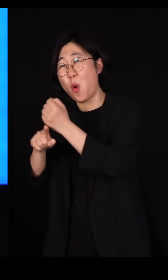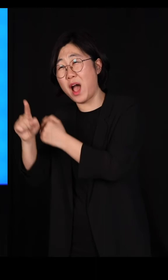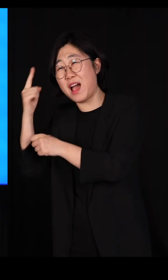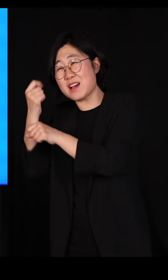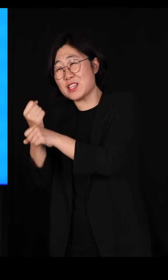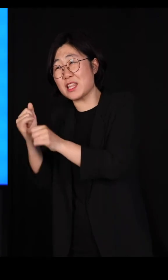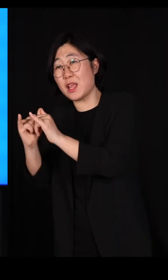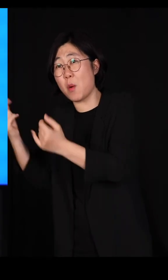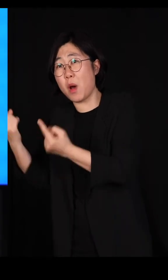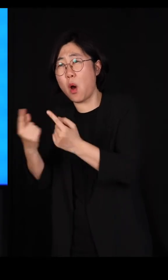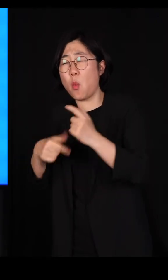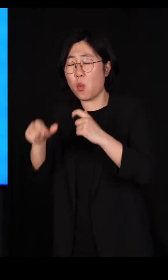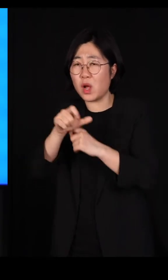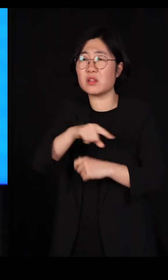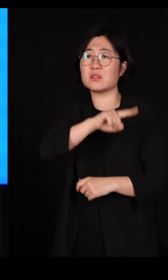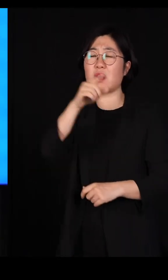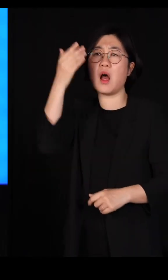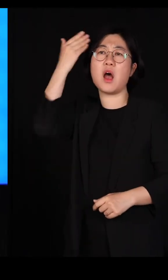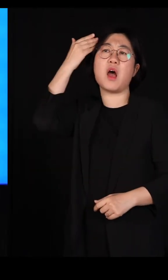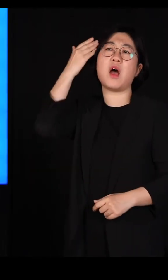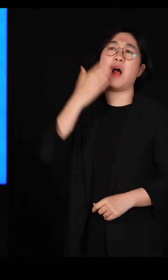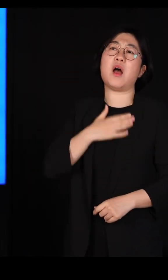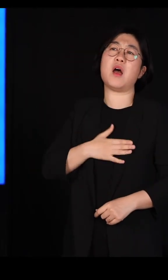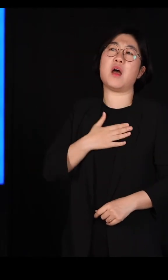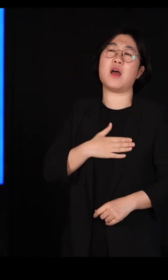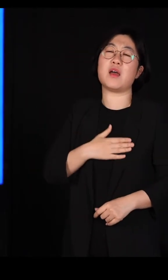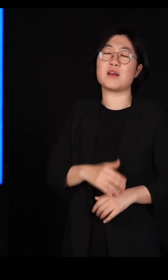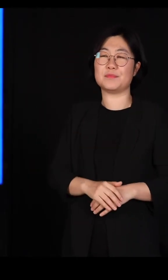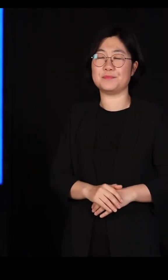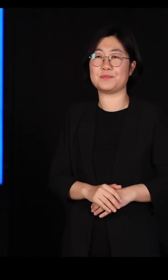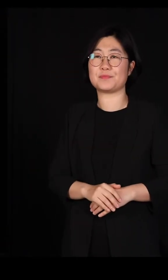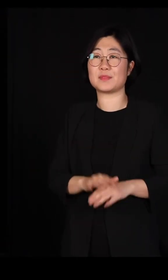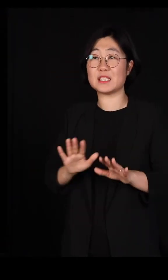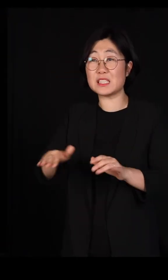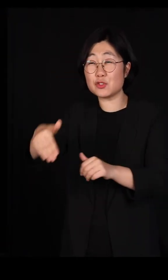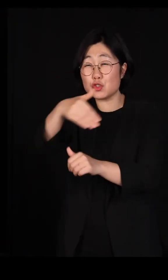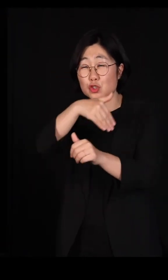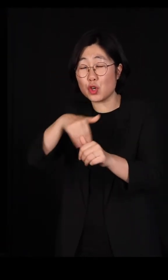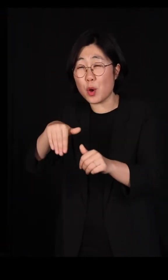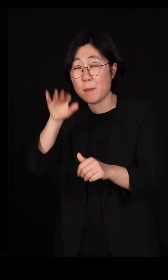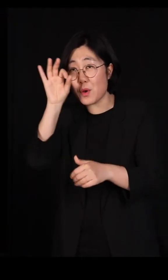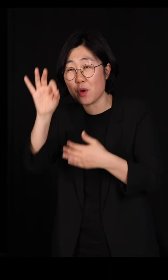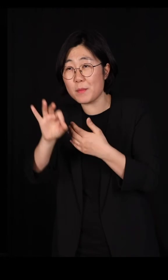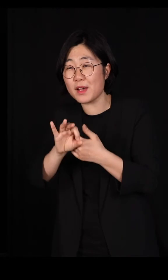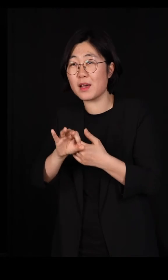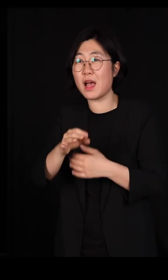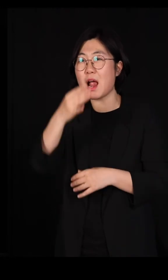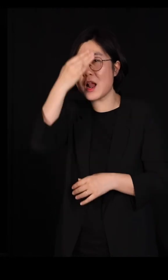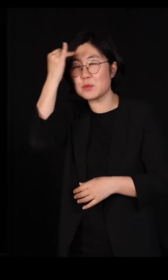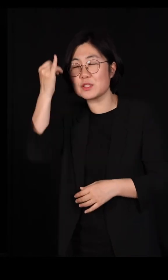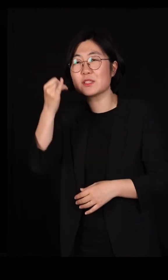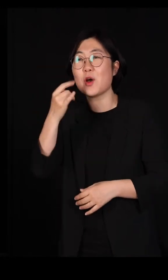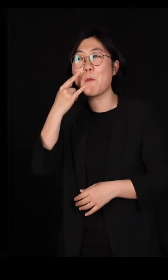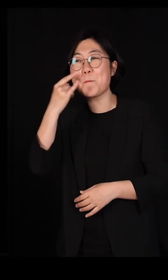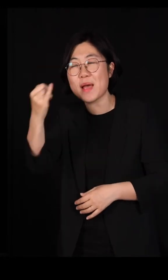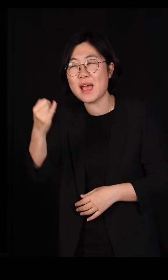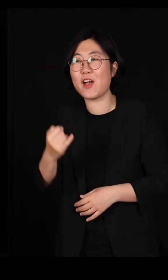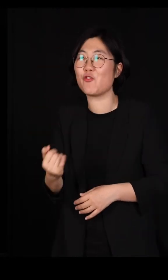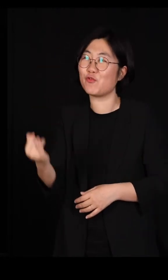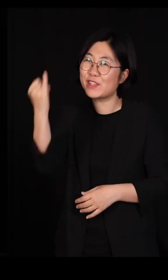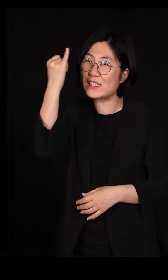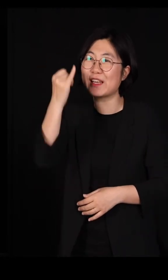풍성하다는 걸 보여주고 있습니다. 이게 이렇게 얘기하면 좀 막연한데 우리 그냥 주변에 있는 할머니, 엄마, 우리가 그냥 아줌마 이렇게